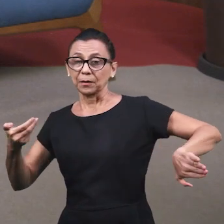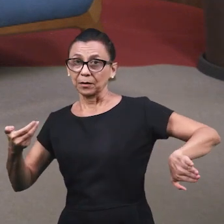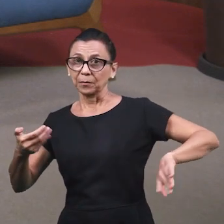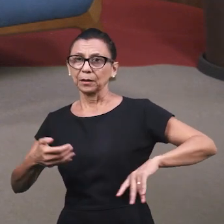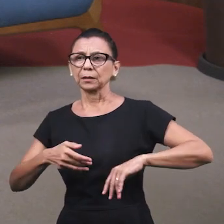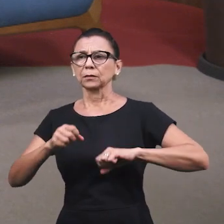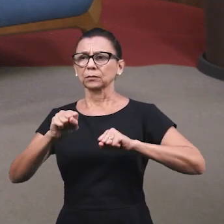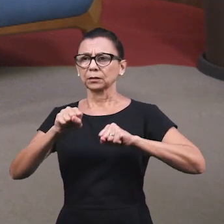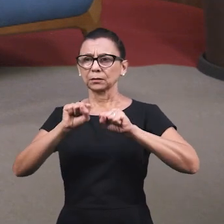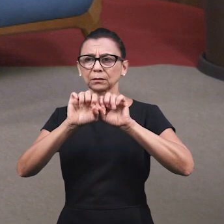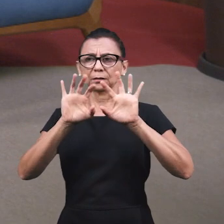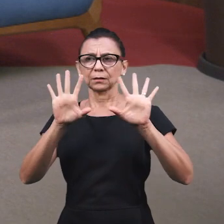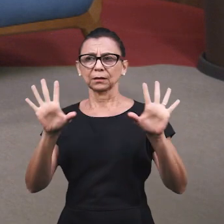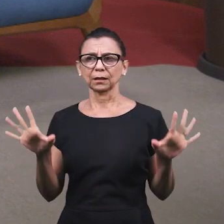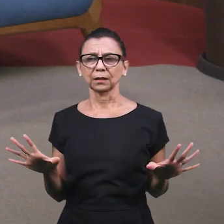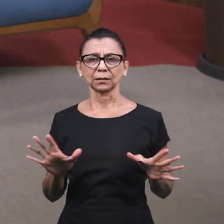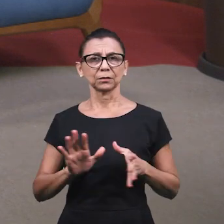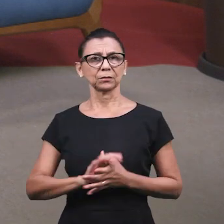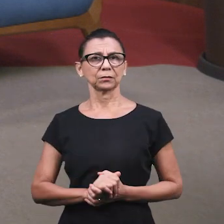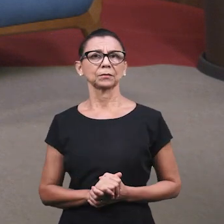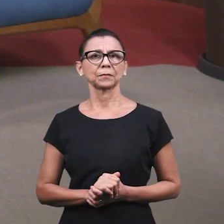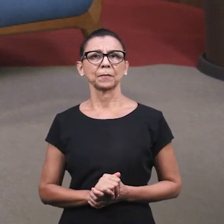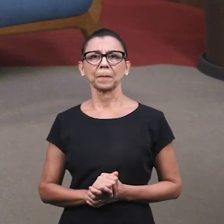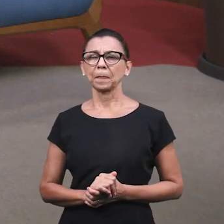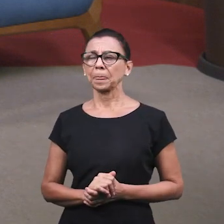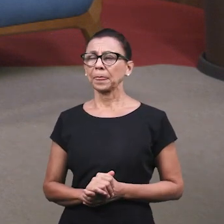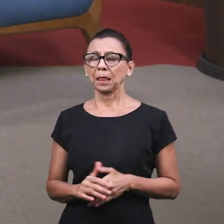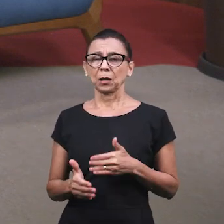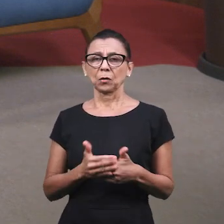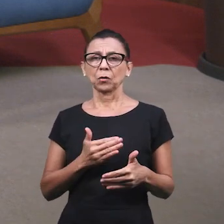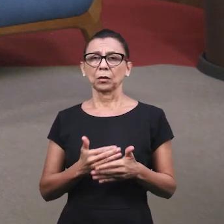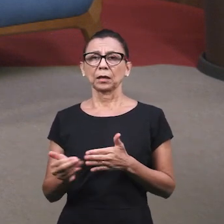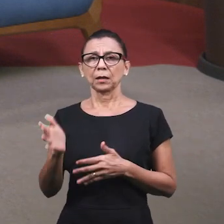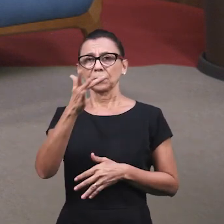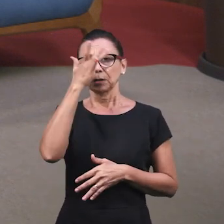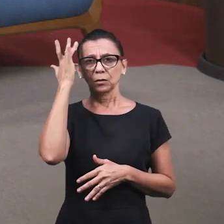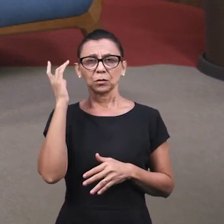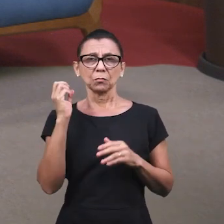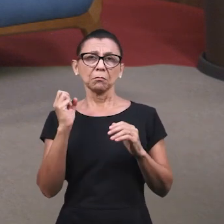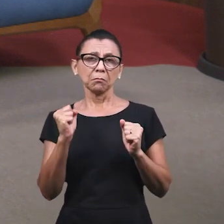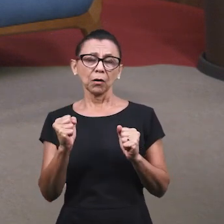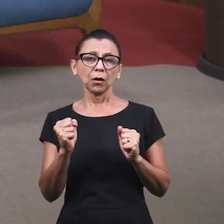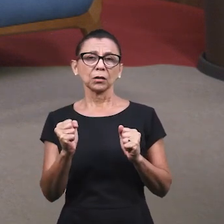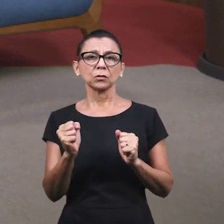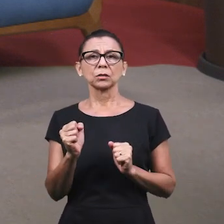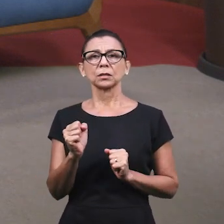Bien évidemment, n'importe quelle personne peut se retrouver comme